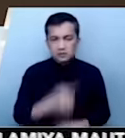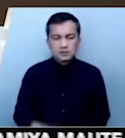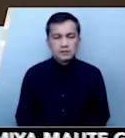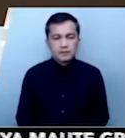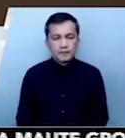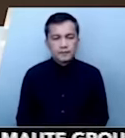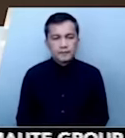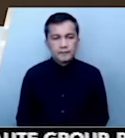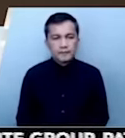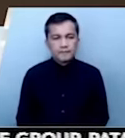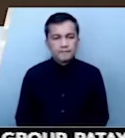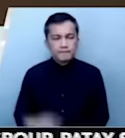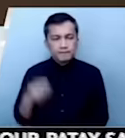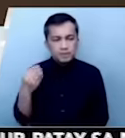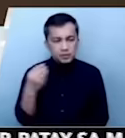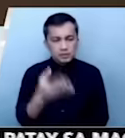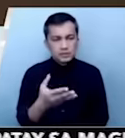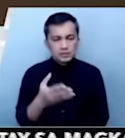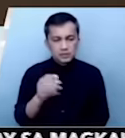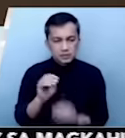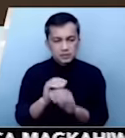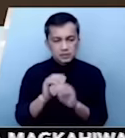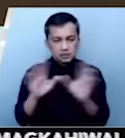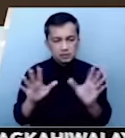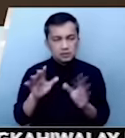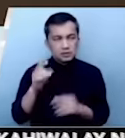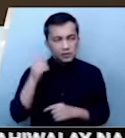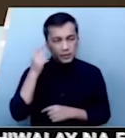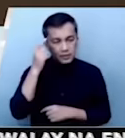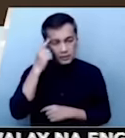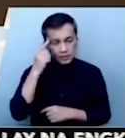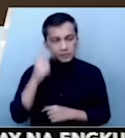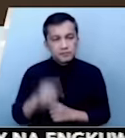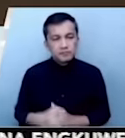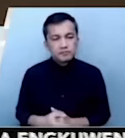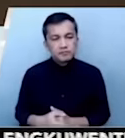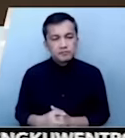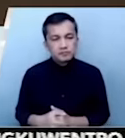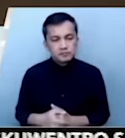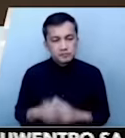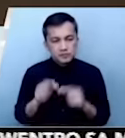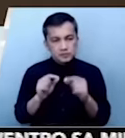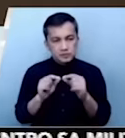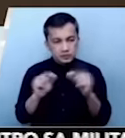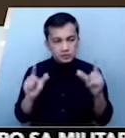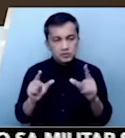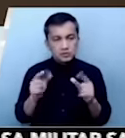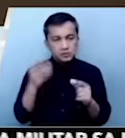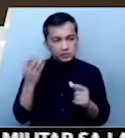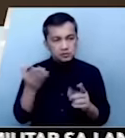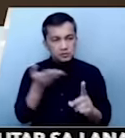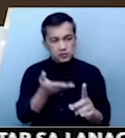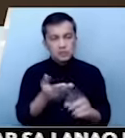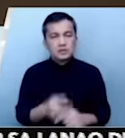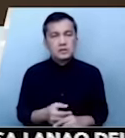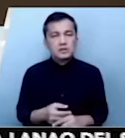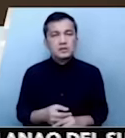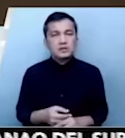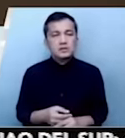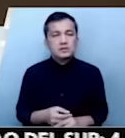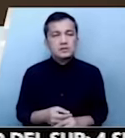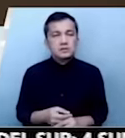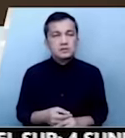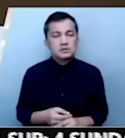niyo siya ng kaliwanagan ng pag-iisip. Gisingin niyo po siya at